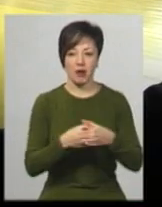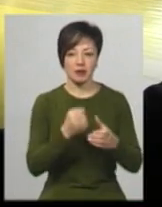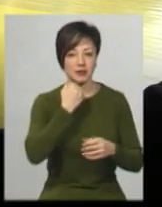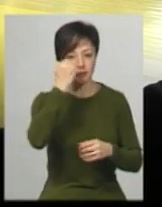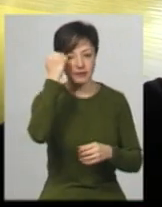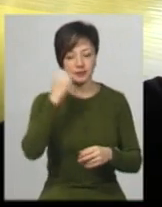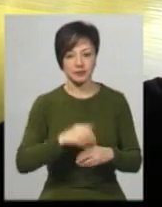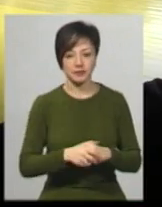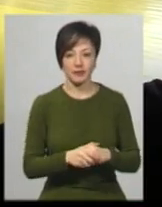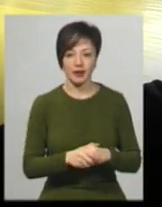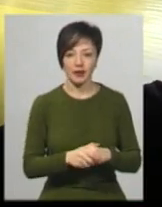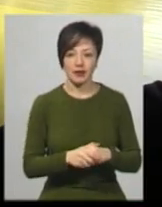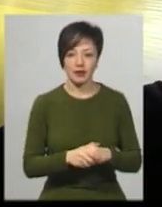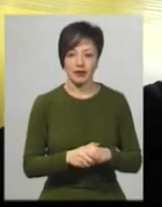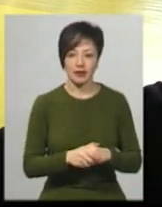повороти кидали,